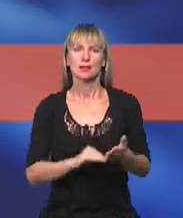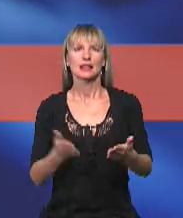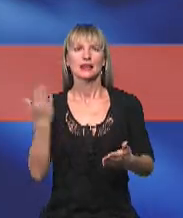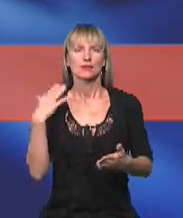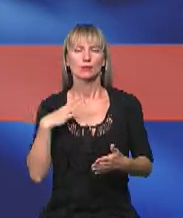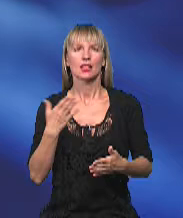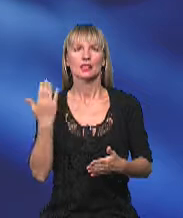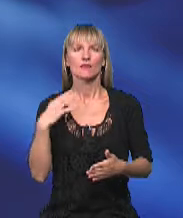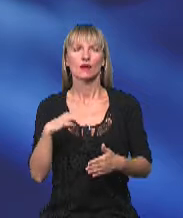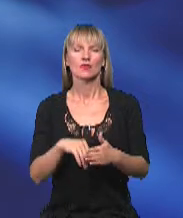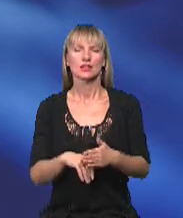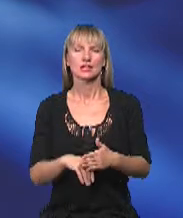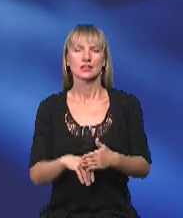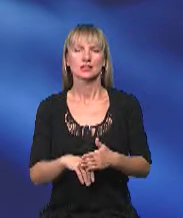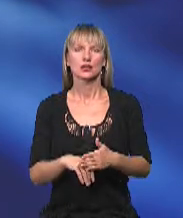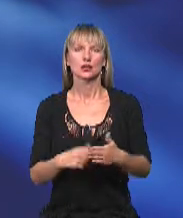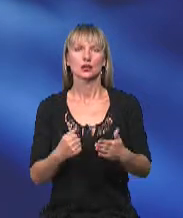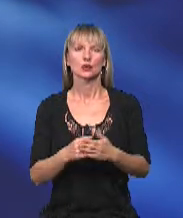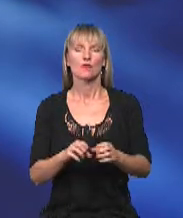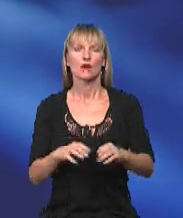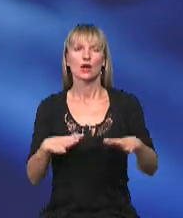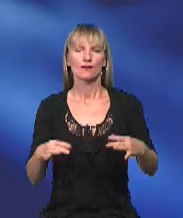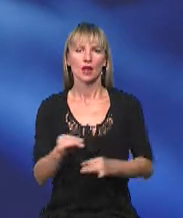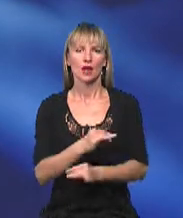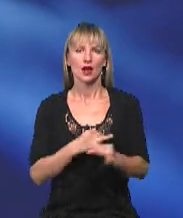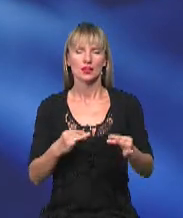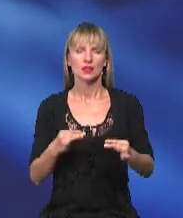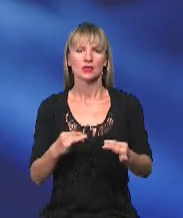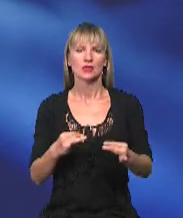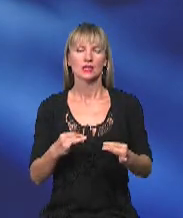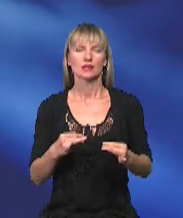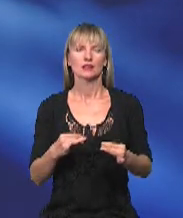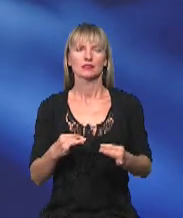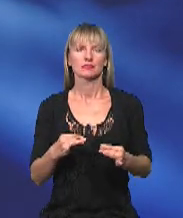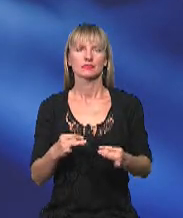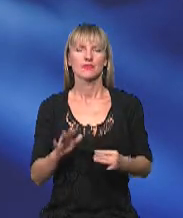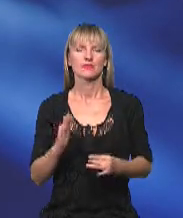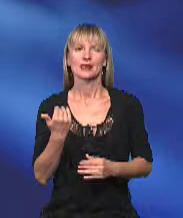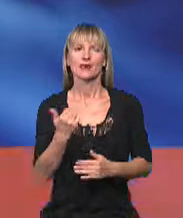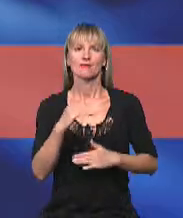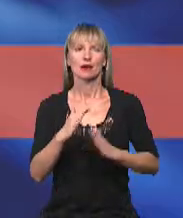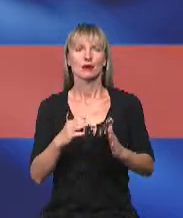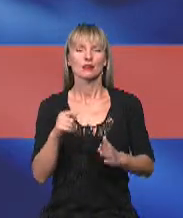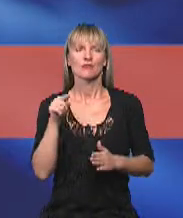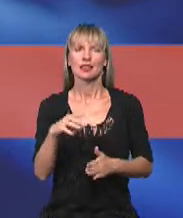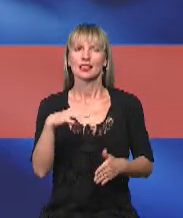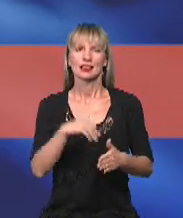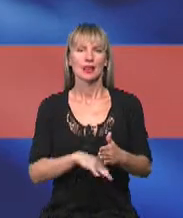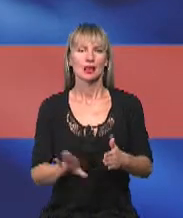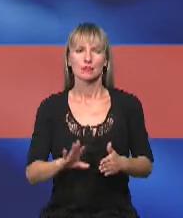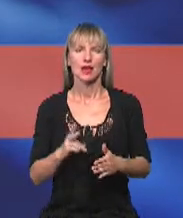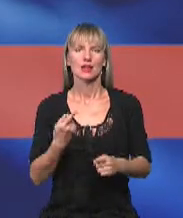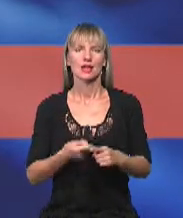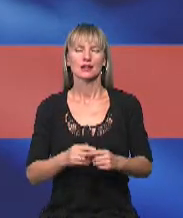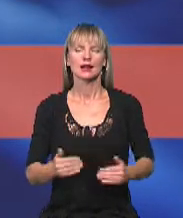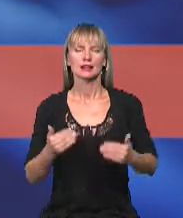був давно внесений до Верховної Ради, власне, у його форматі, він не містить на даному